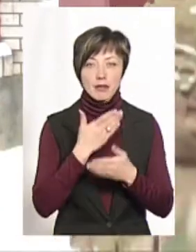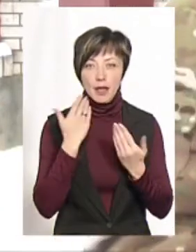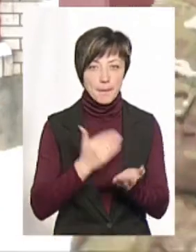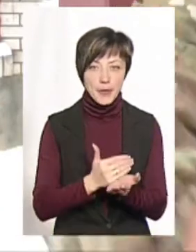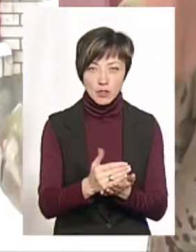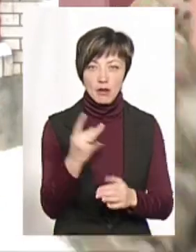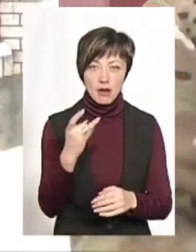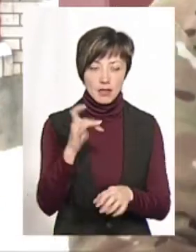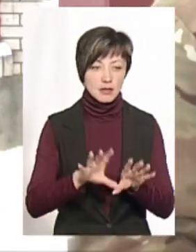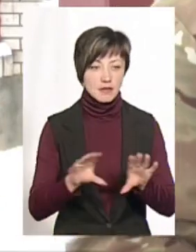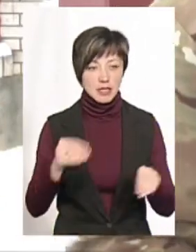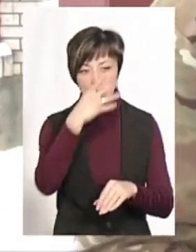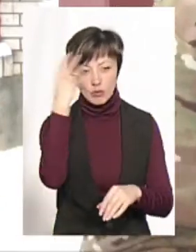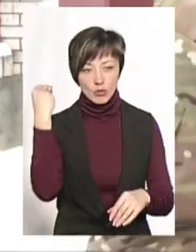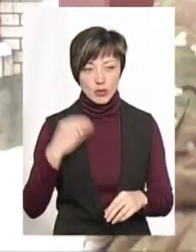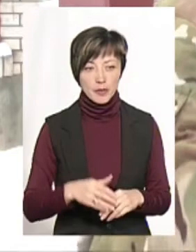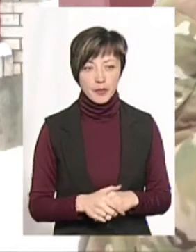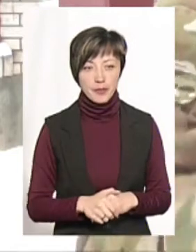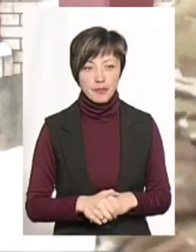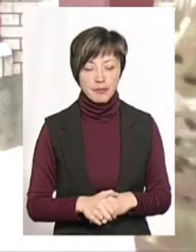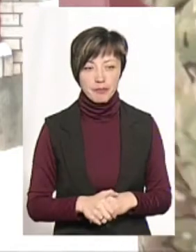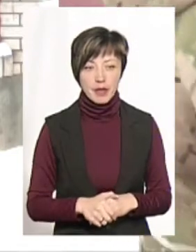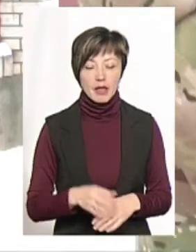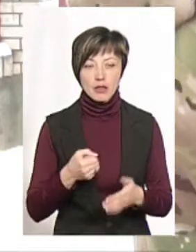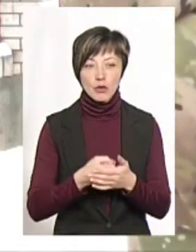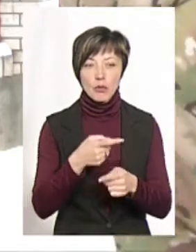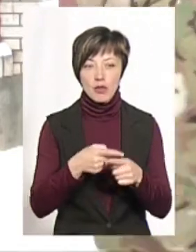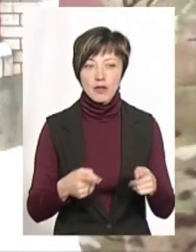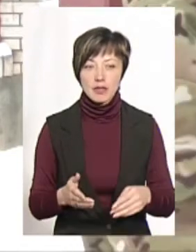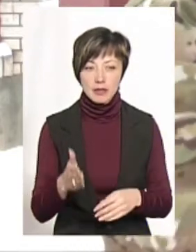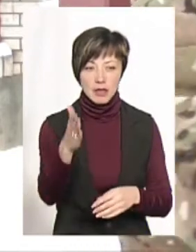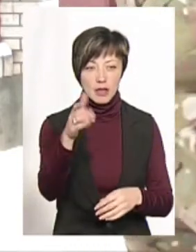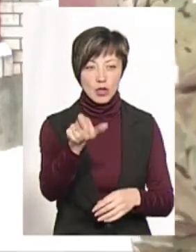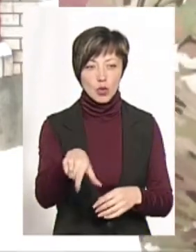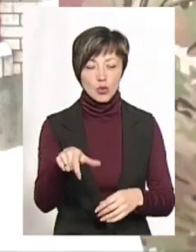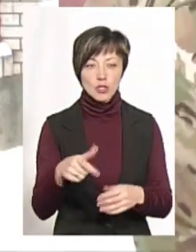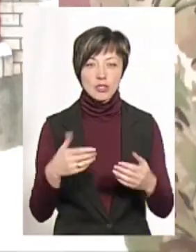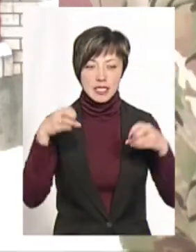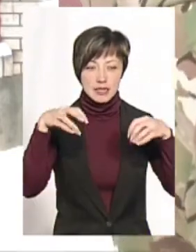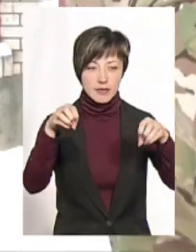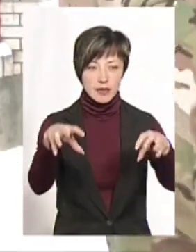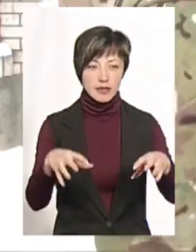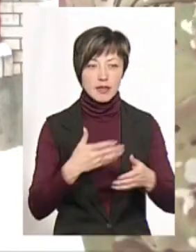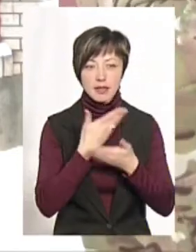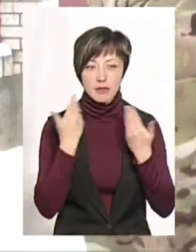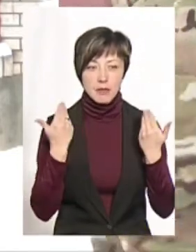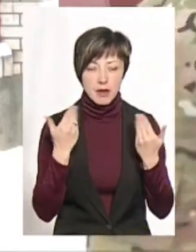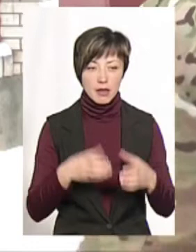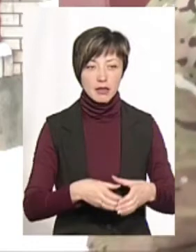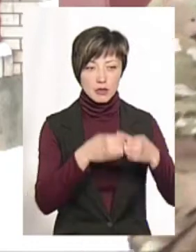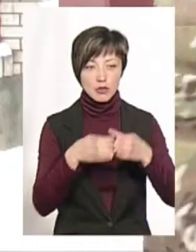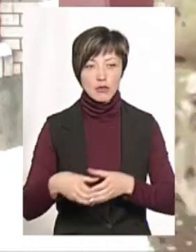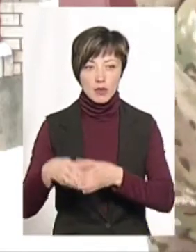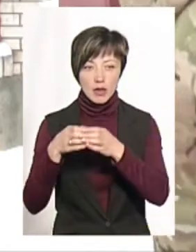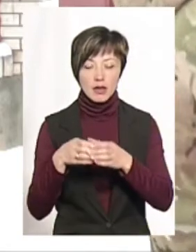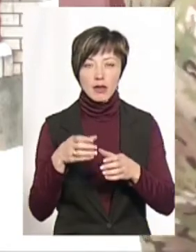Раз прочистили і все, забули. До половини. Далі туди люди живуть, світа немає на стовбах.